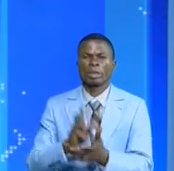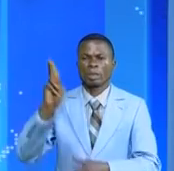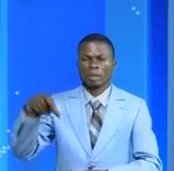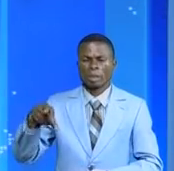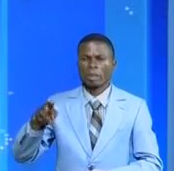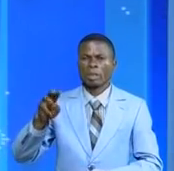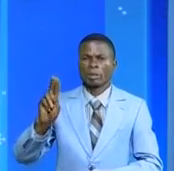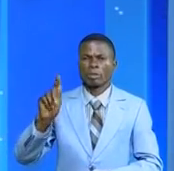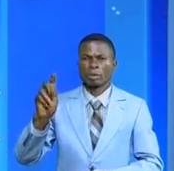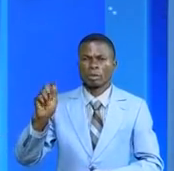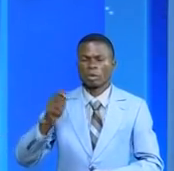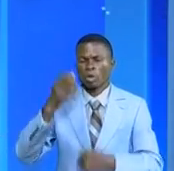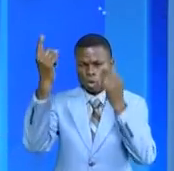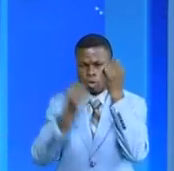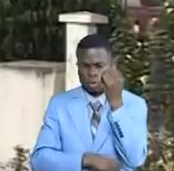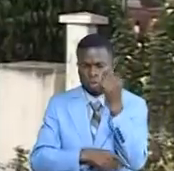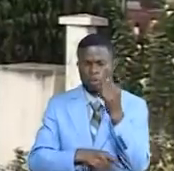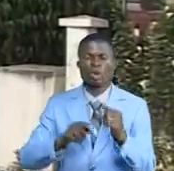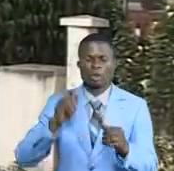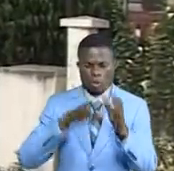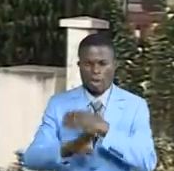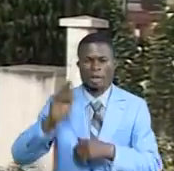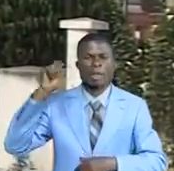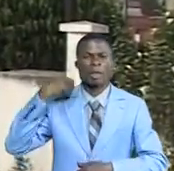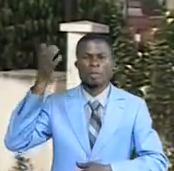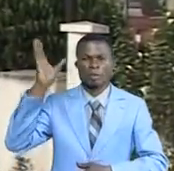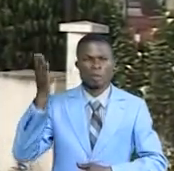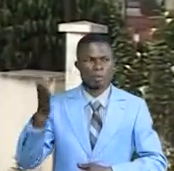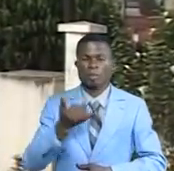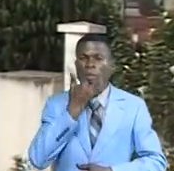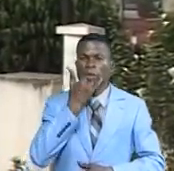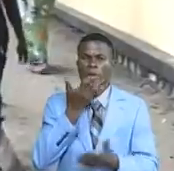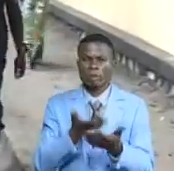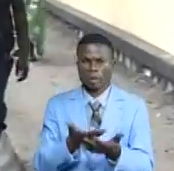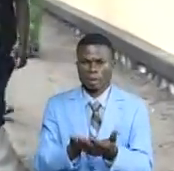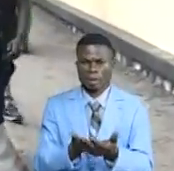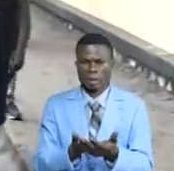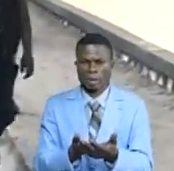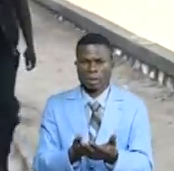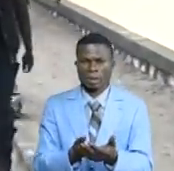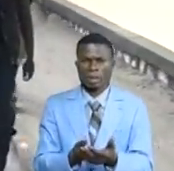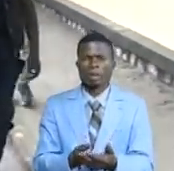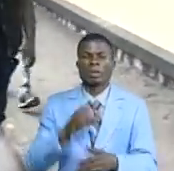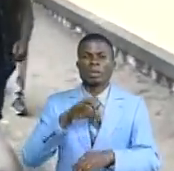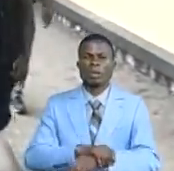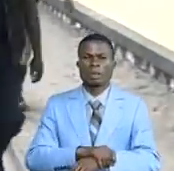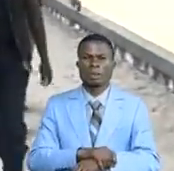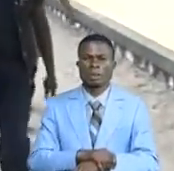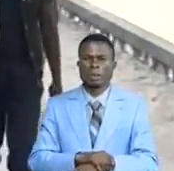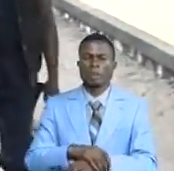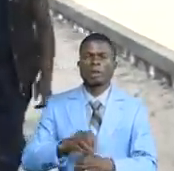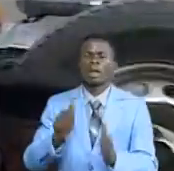il est condamné? Serge Mata nous en parle. Il s'agit des infractions prévues et punies respectivement par les